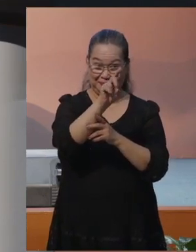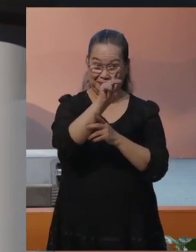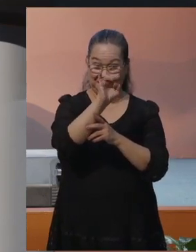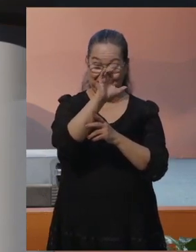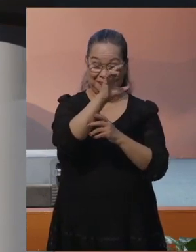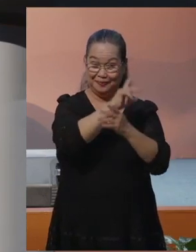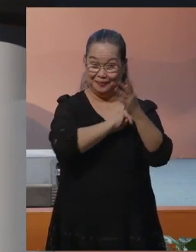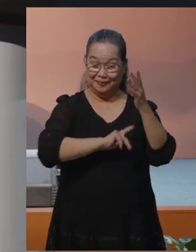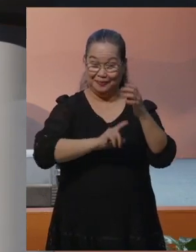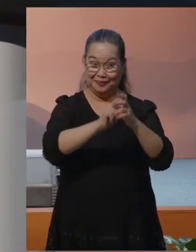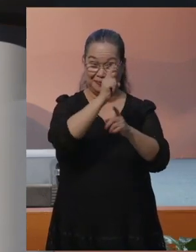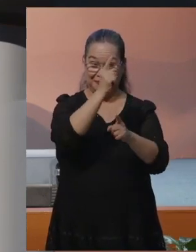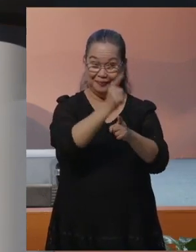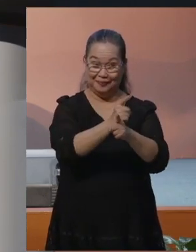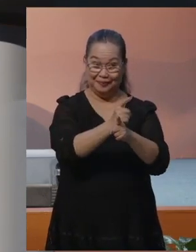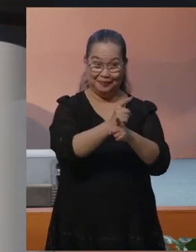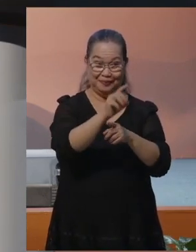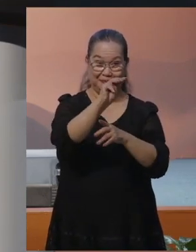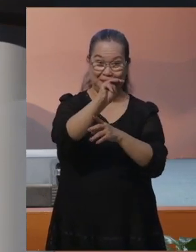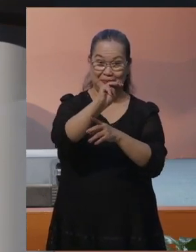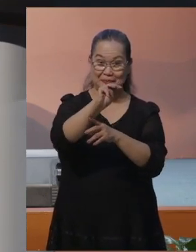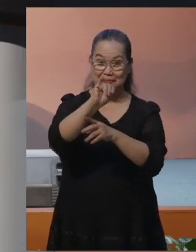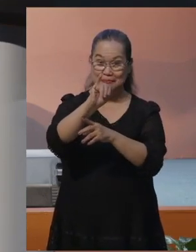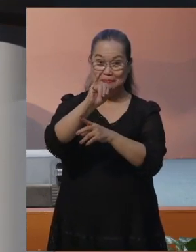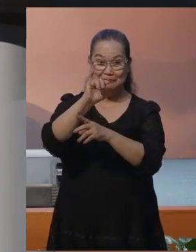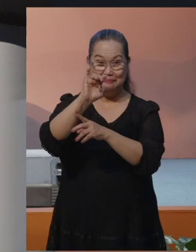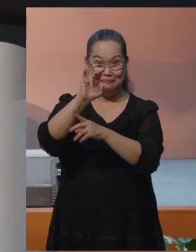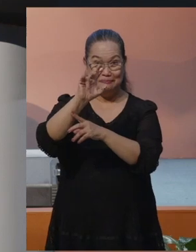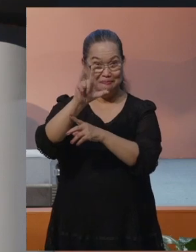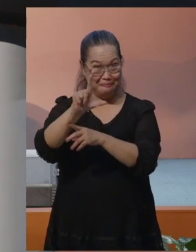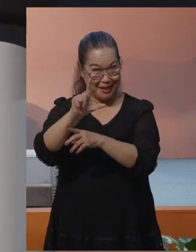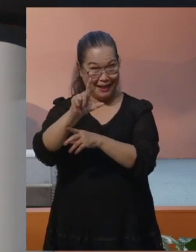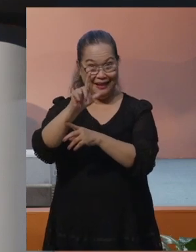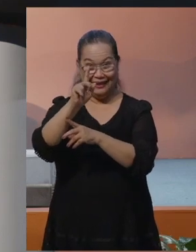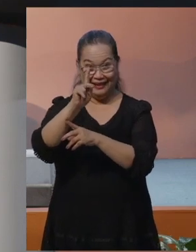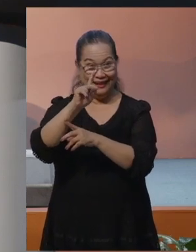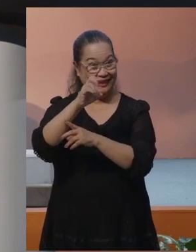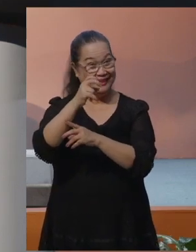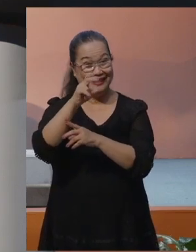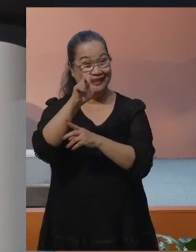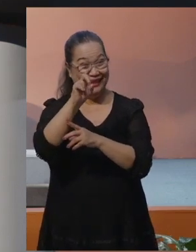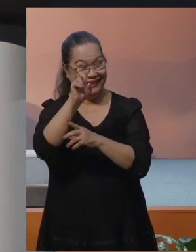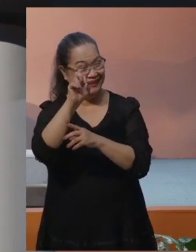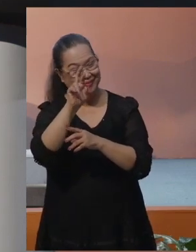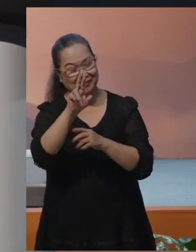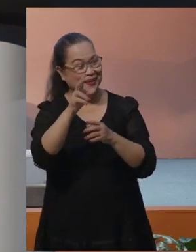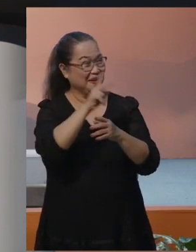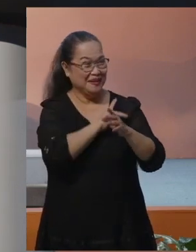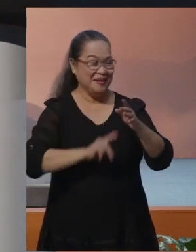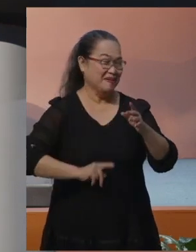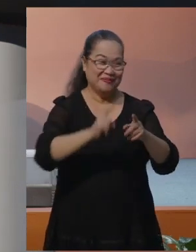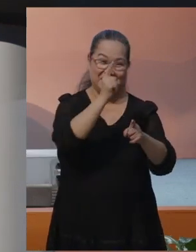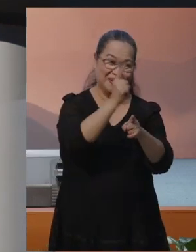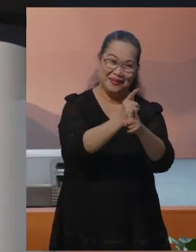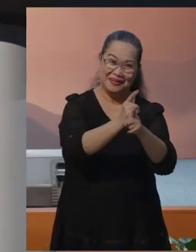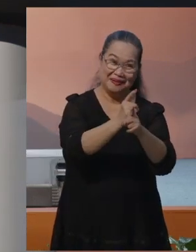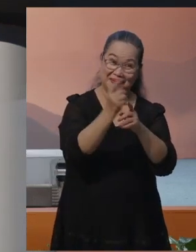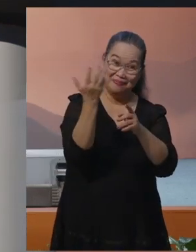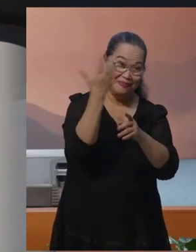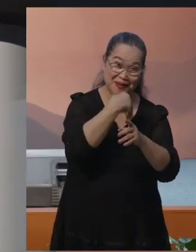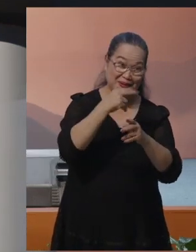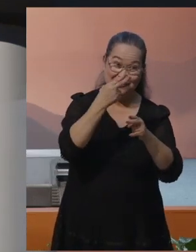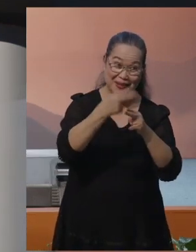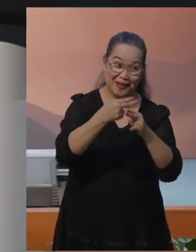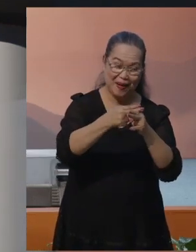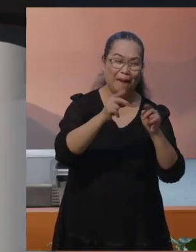parang kapangalan niya si Melchizedek, King of Righteousness. Makikita natin ang pangalan niya sa